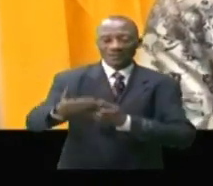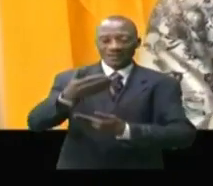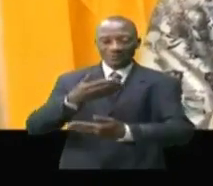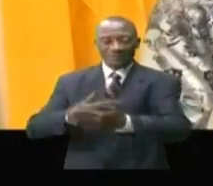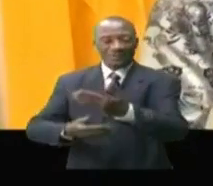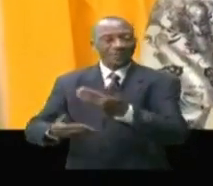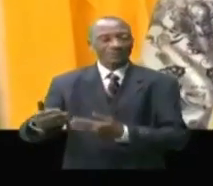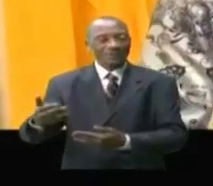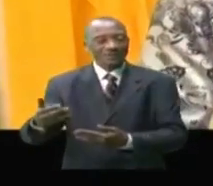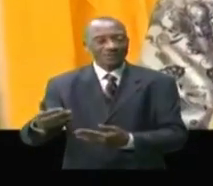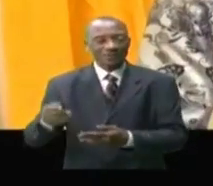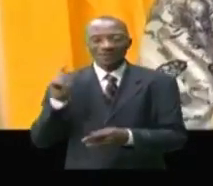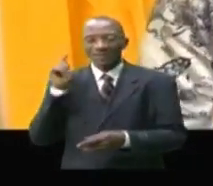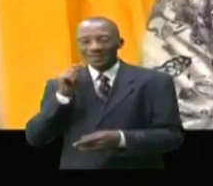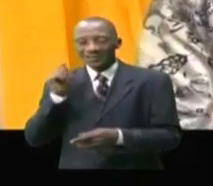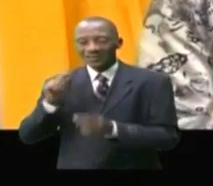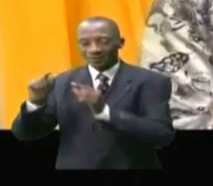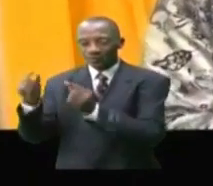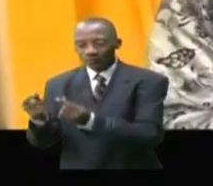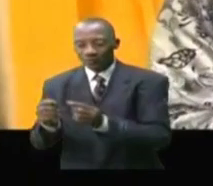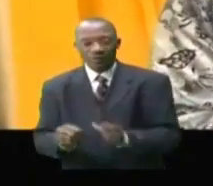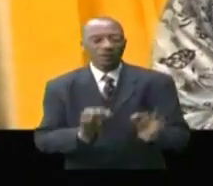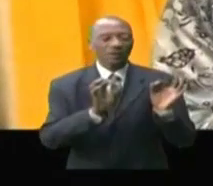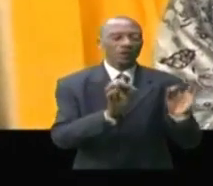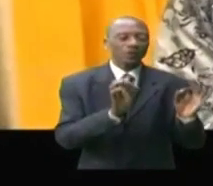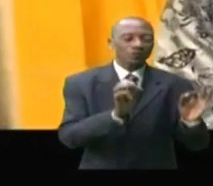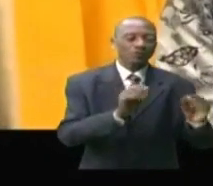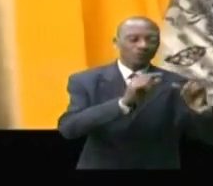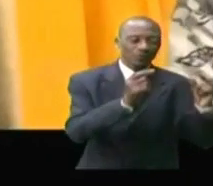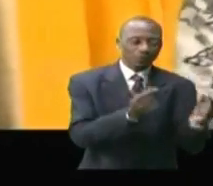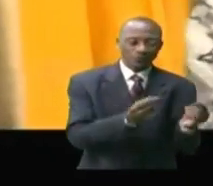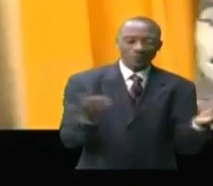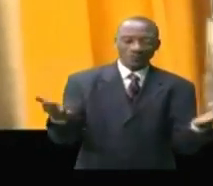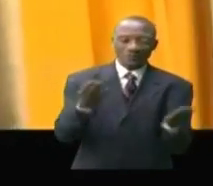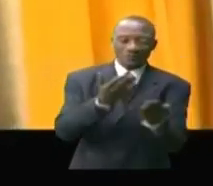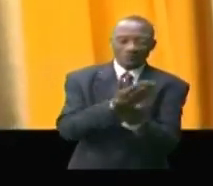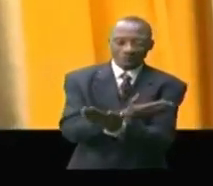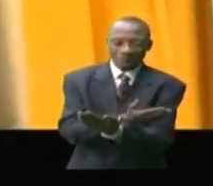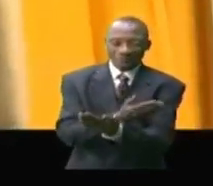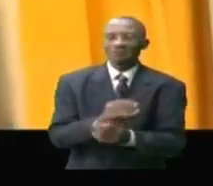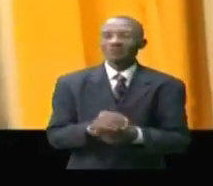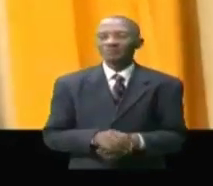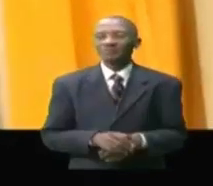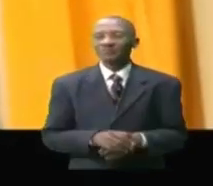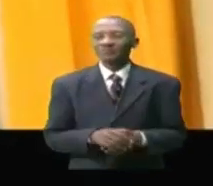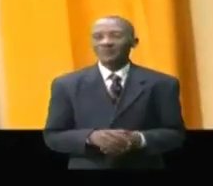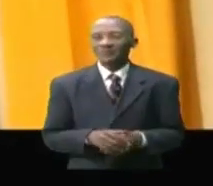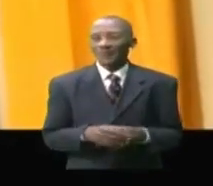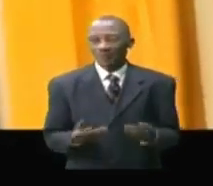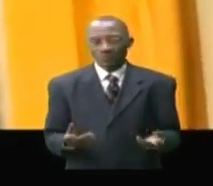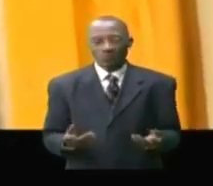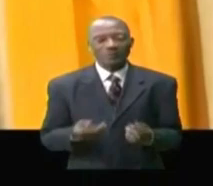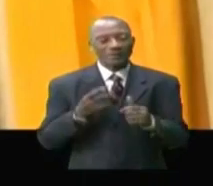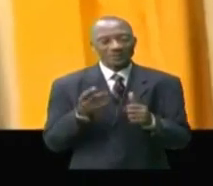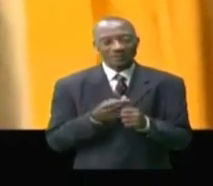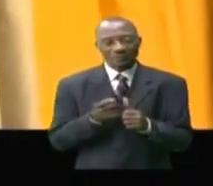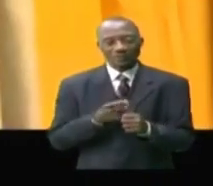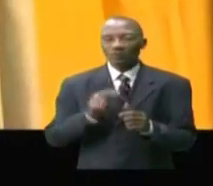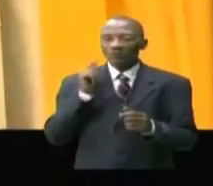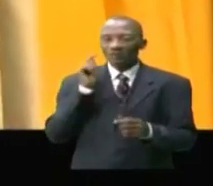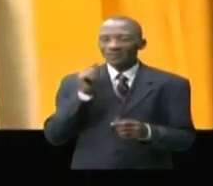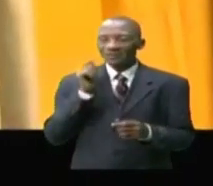poursuivre la relance et surtout la rendre opérationnelle pour que la Cominière devienne effectivement une entreprise